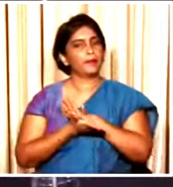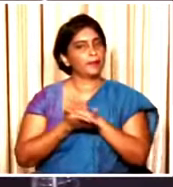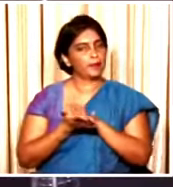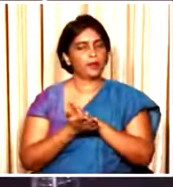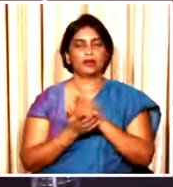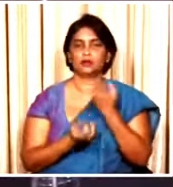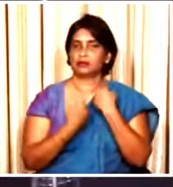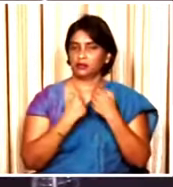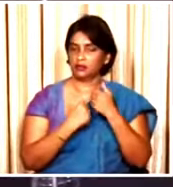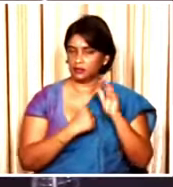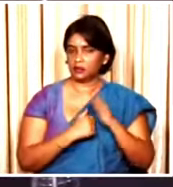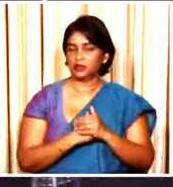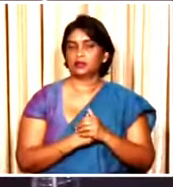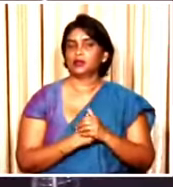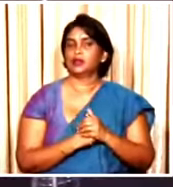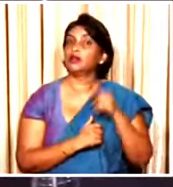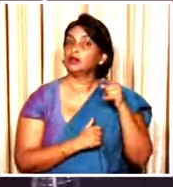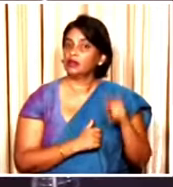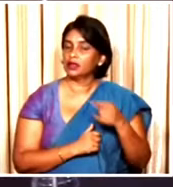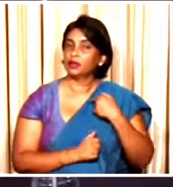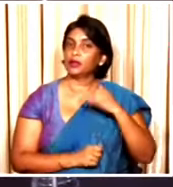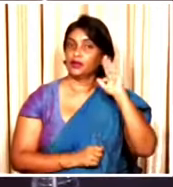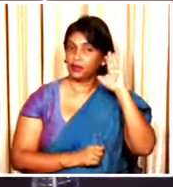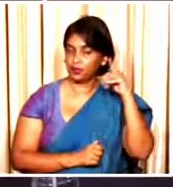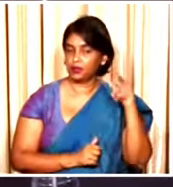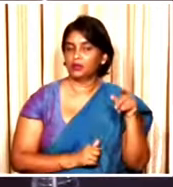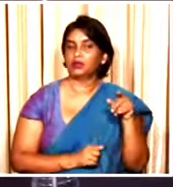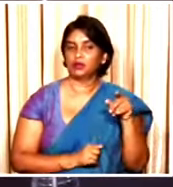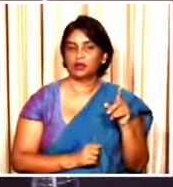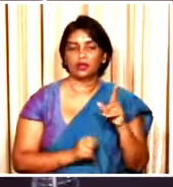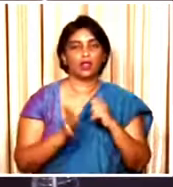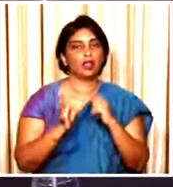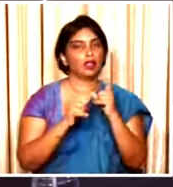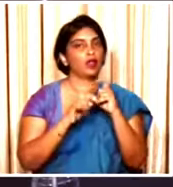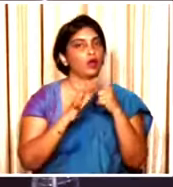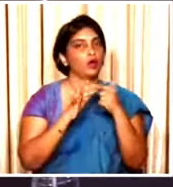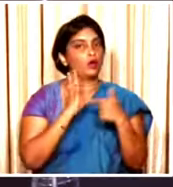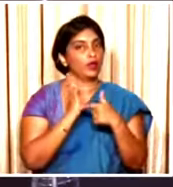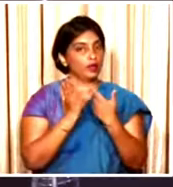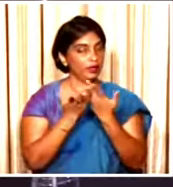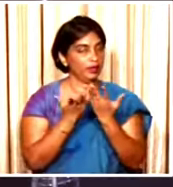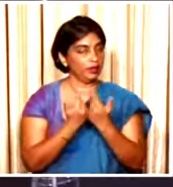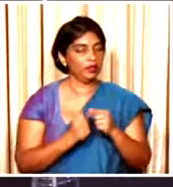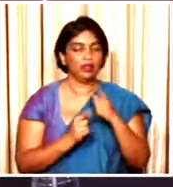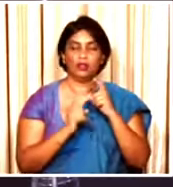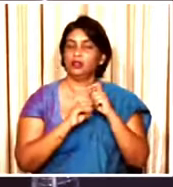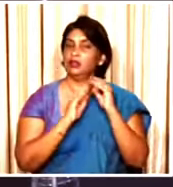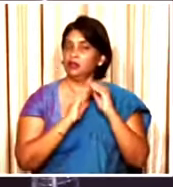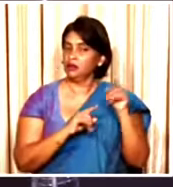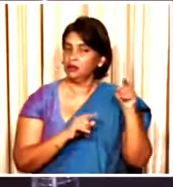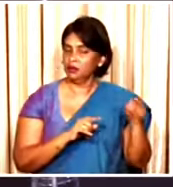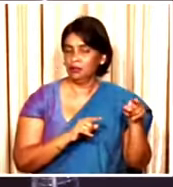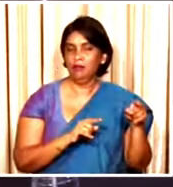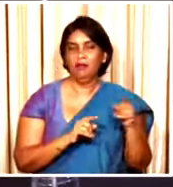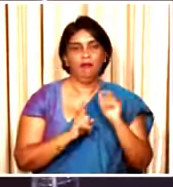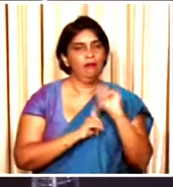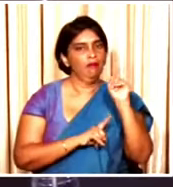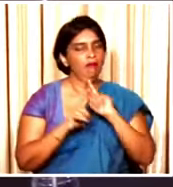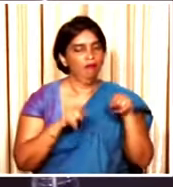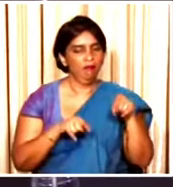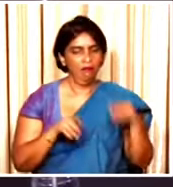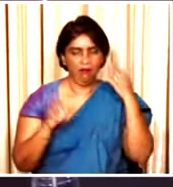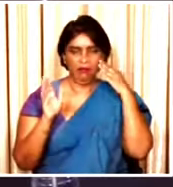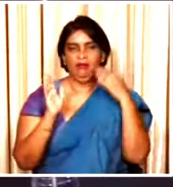පරීක්ෂණ පැවැත්විය යුතුයි. මේදී විශේෂයෙන්ම විගණකාධිපති දෙපාර්තමේන්තුවත් ඒ වගේම පාර්ලිමේන්තුවේ